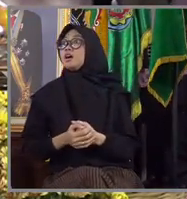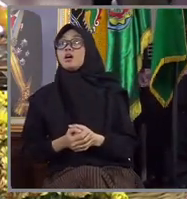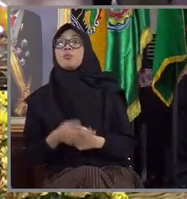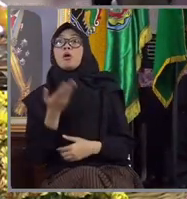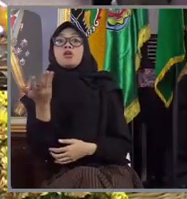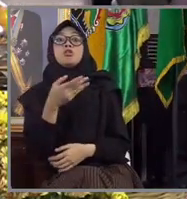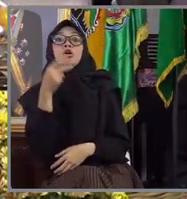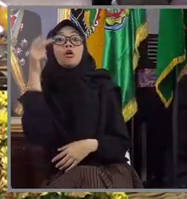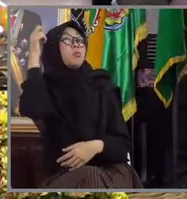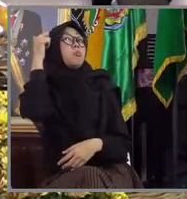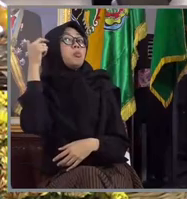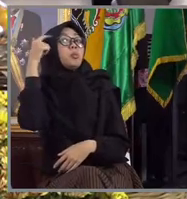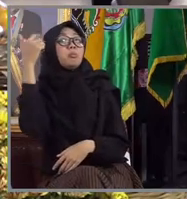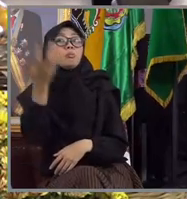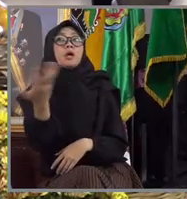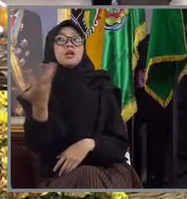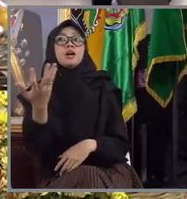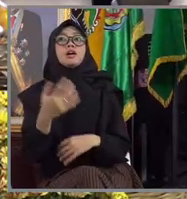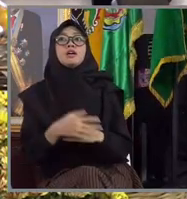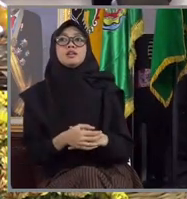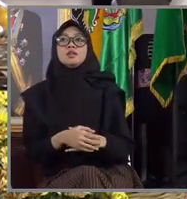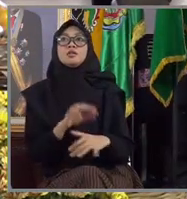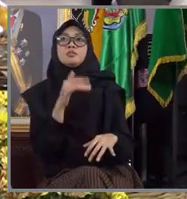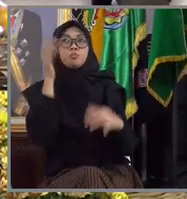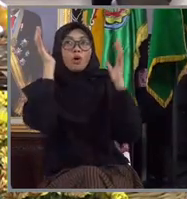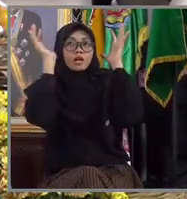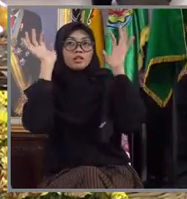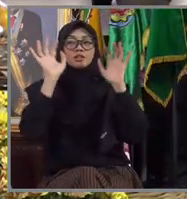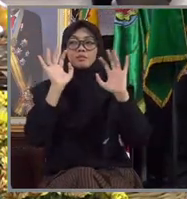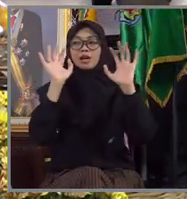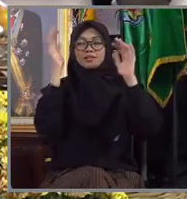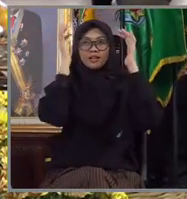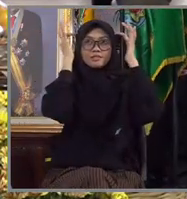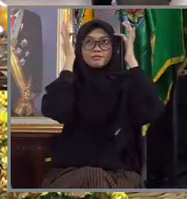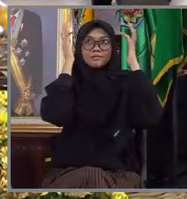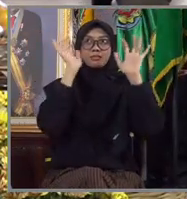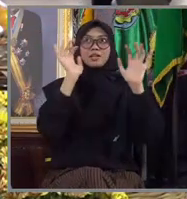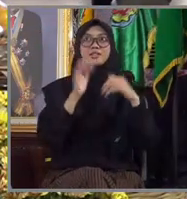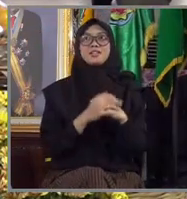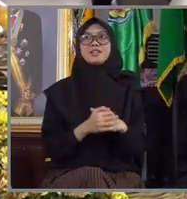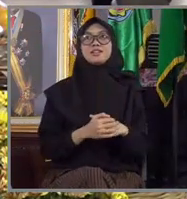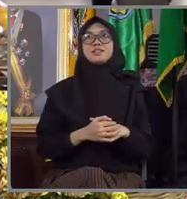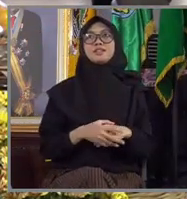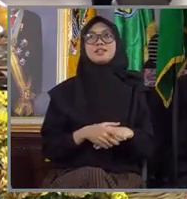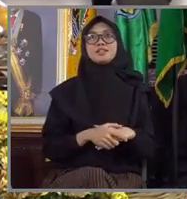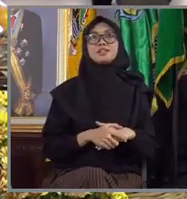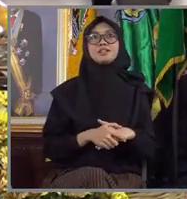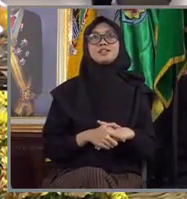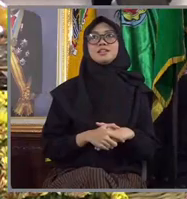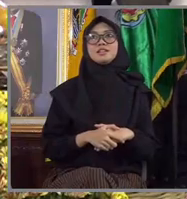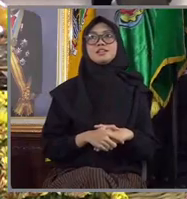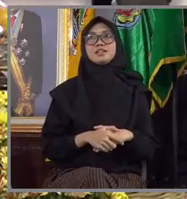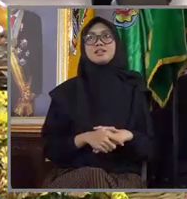mana ada di sini banyak Pak lagi di Insert